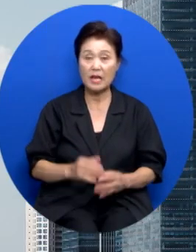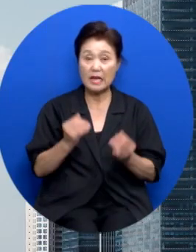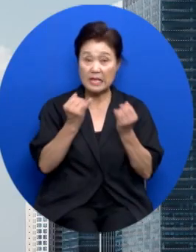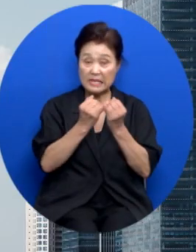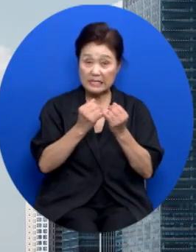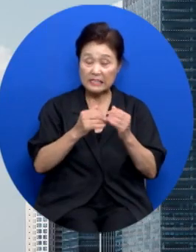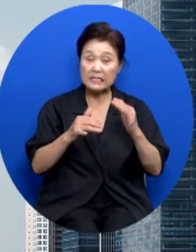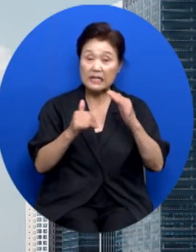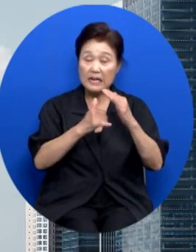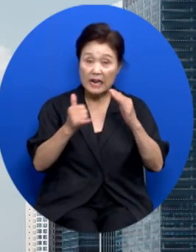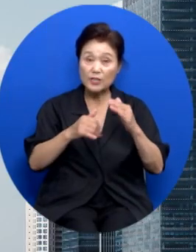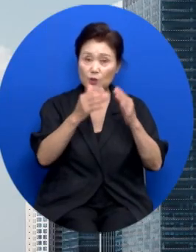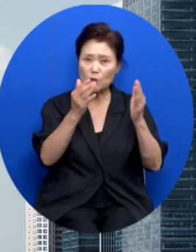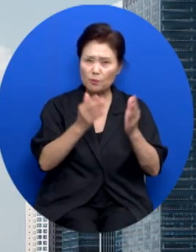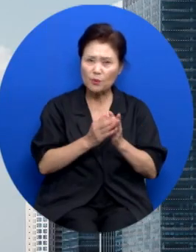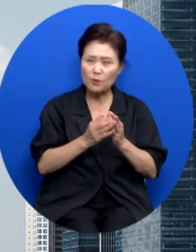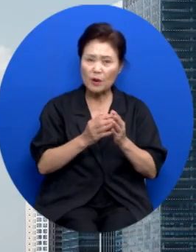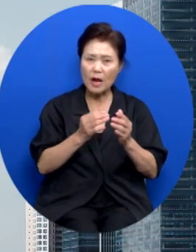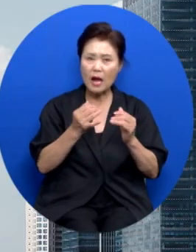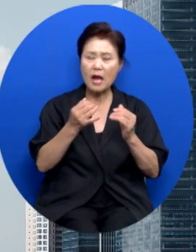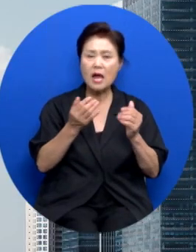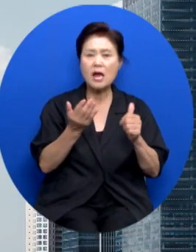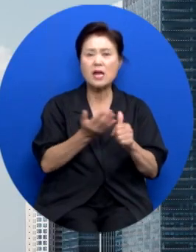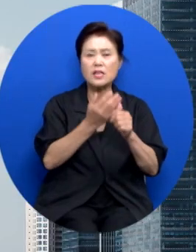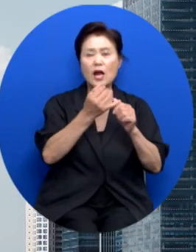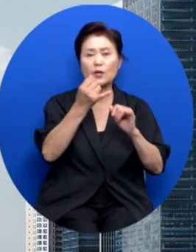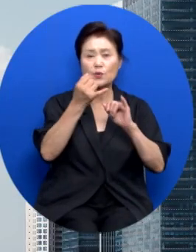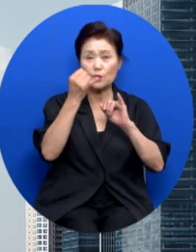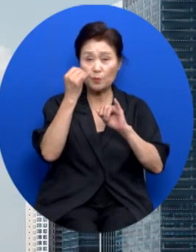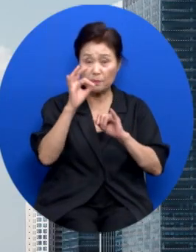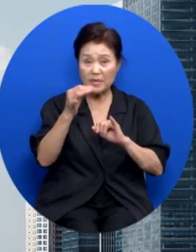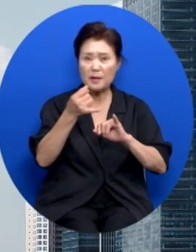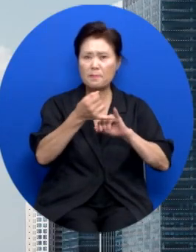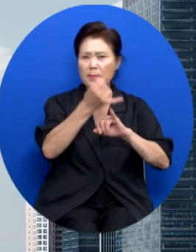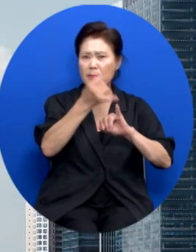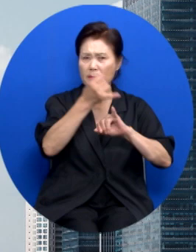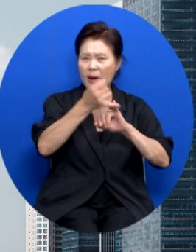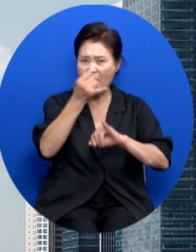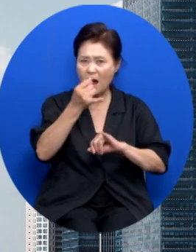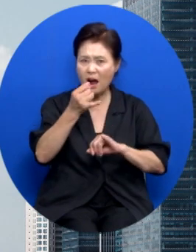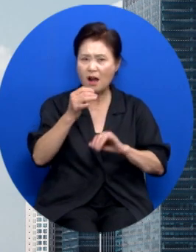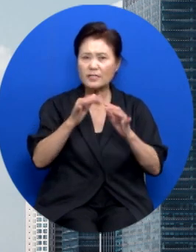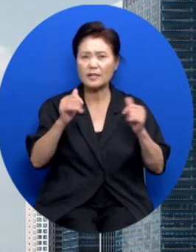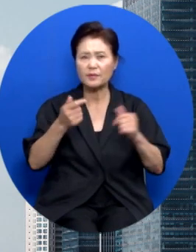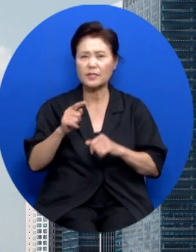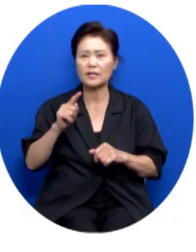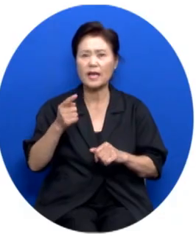여성가족부가 양육비 채무 불이행자를 대상으로 출국 금지 등 제재 조치를 결정했습니다.